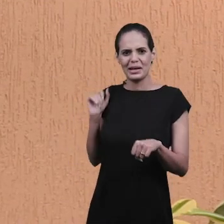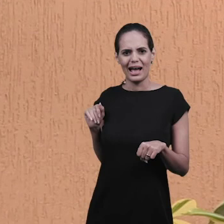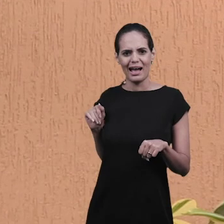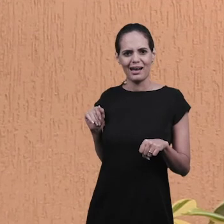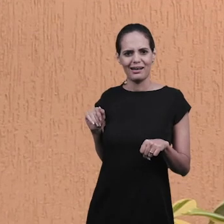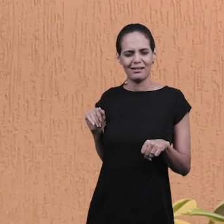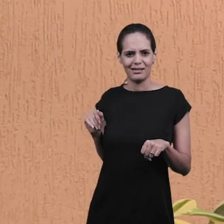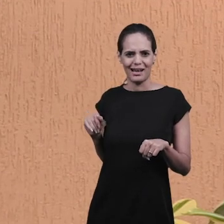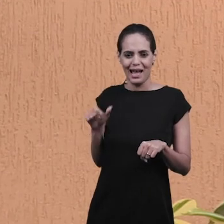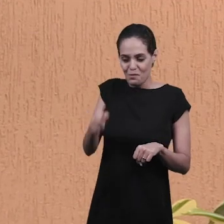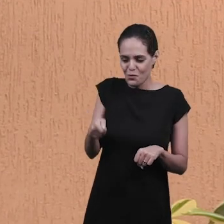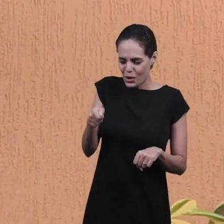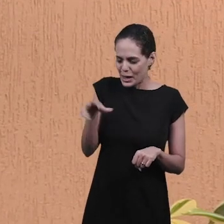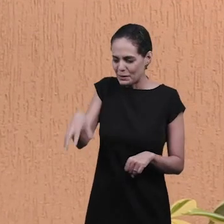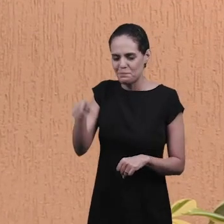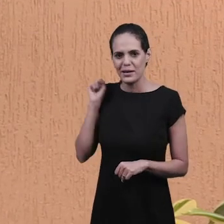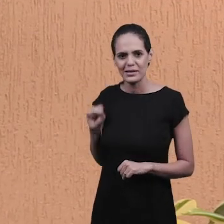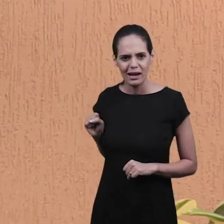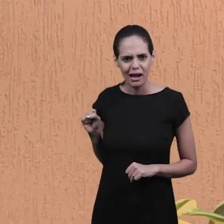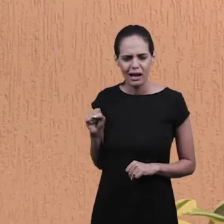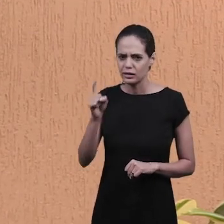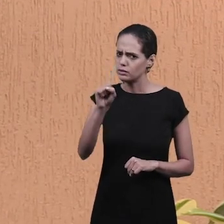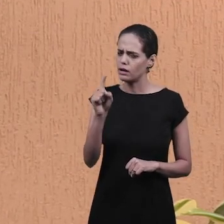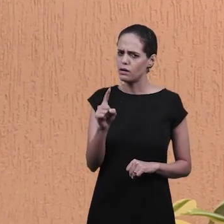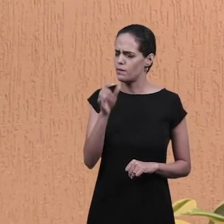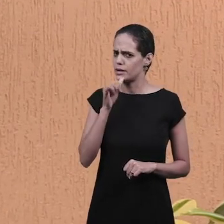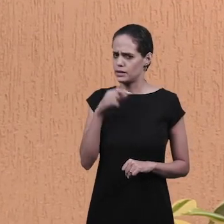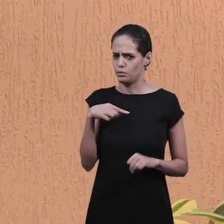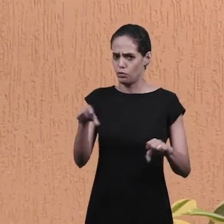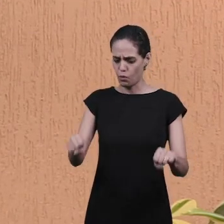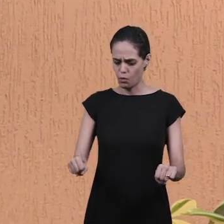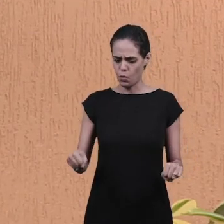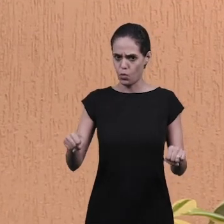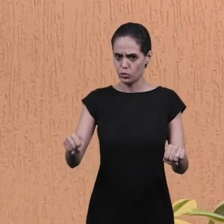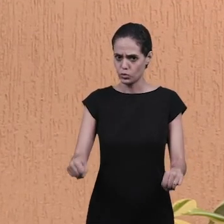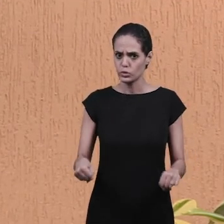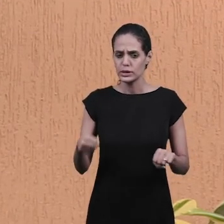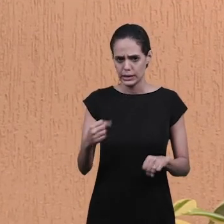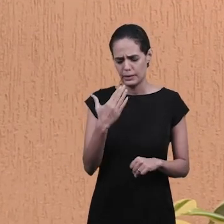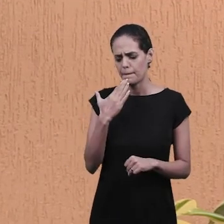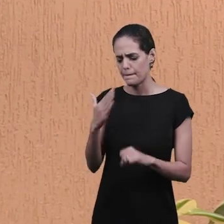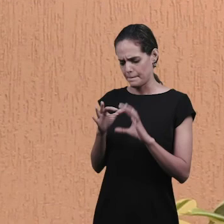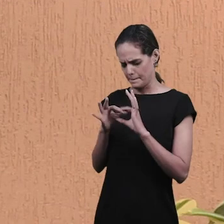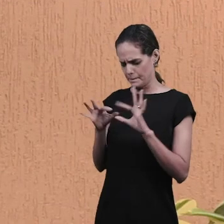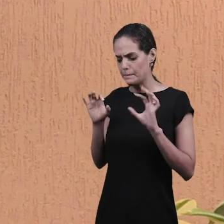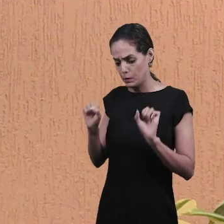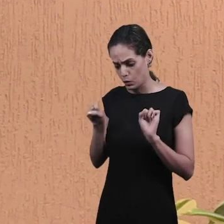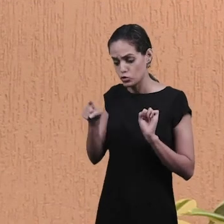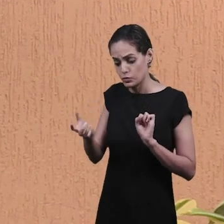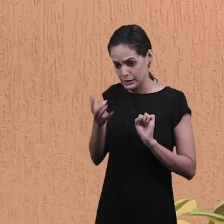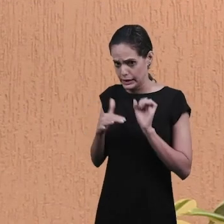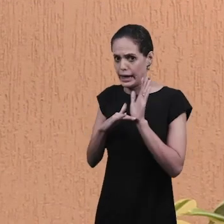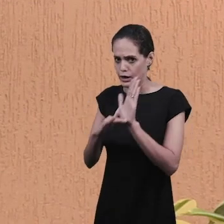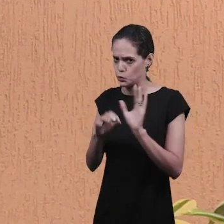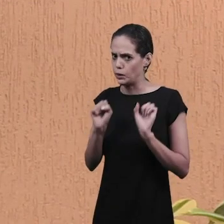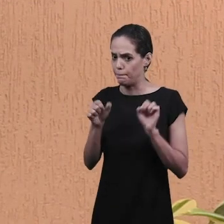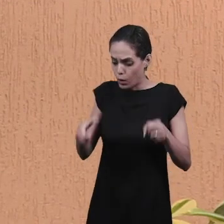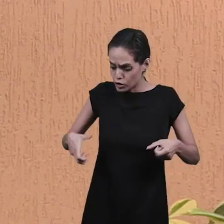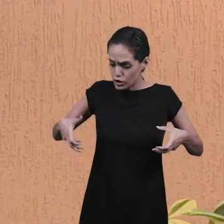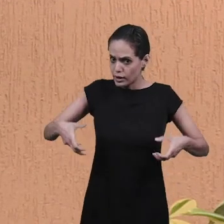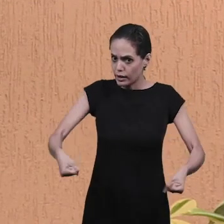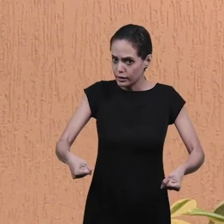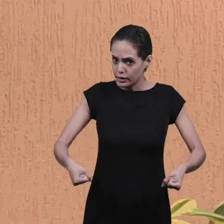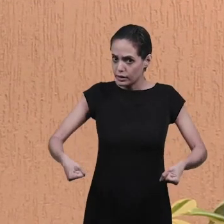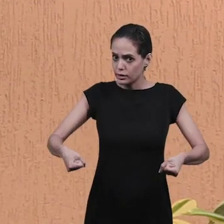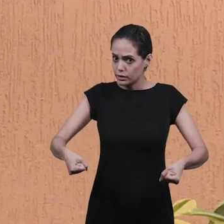l'habitude de ne pas toucher ces objets sans permission. Pour conduire la chaise roulante, je dois